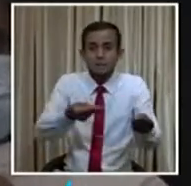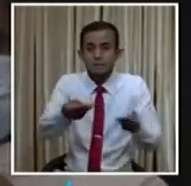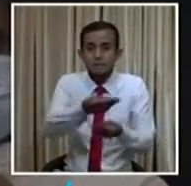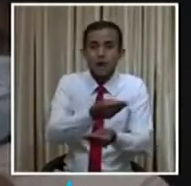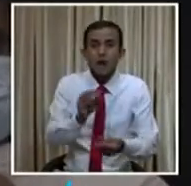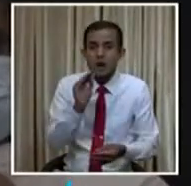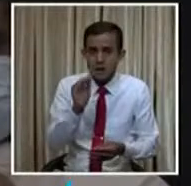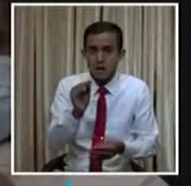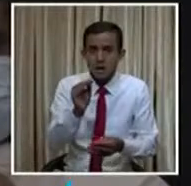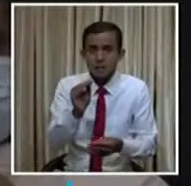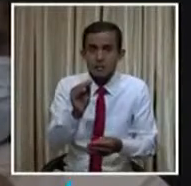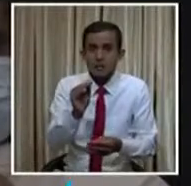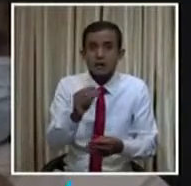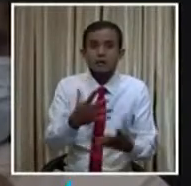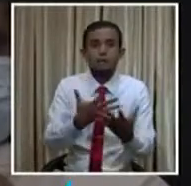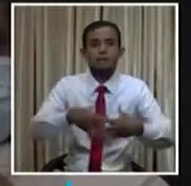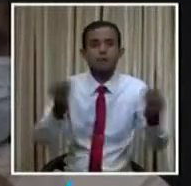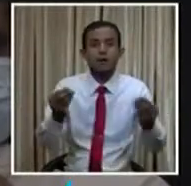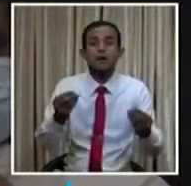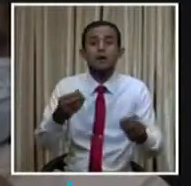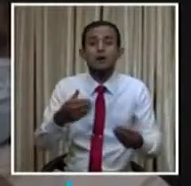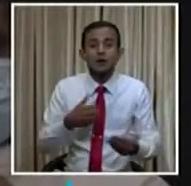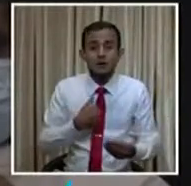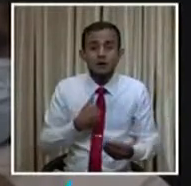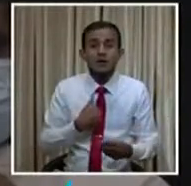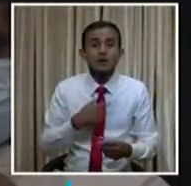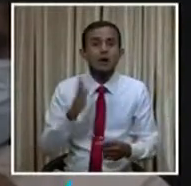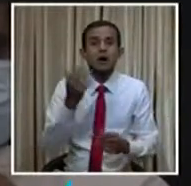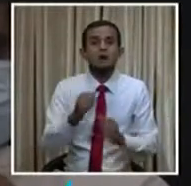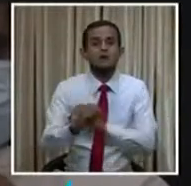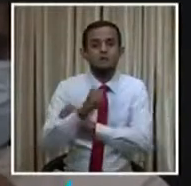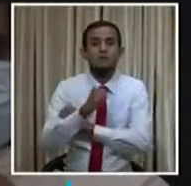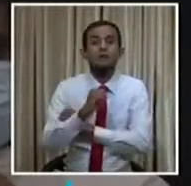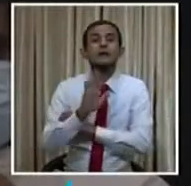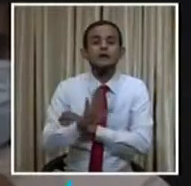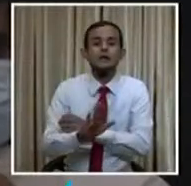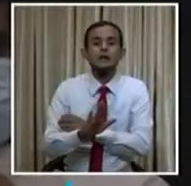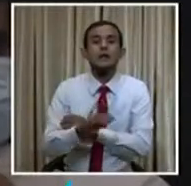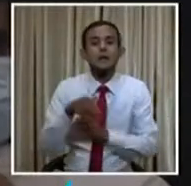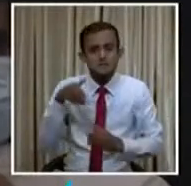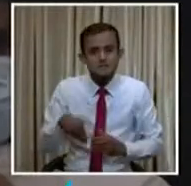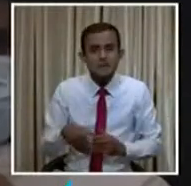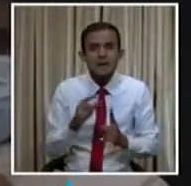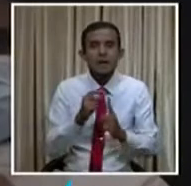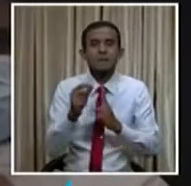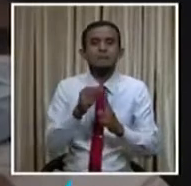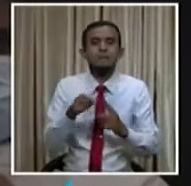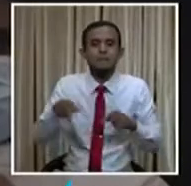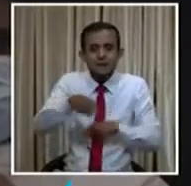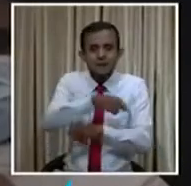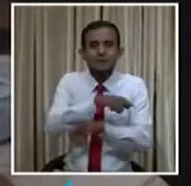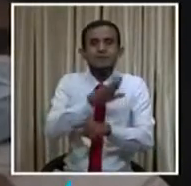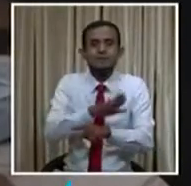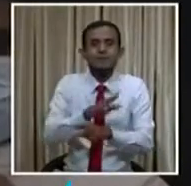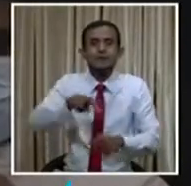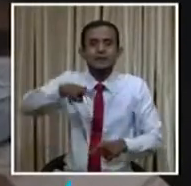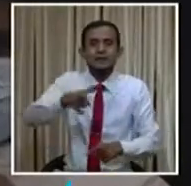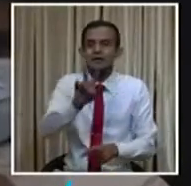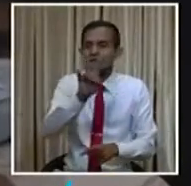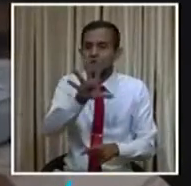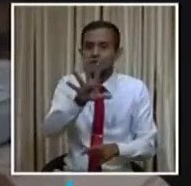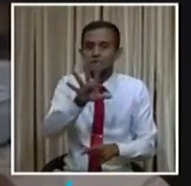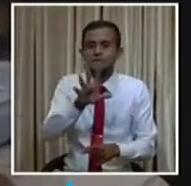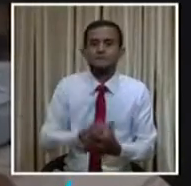නම් ඒව අවලංගු කරන්ඩ කාටද බලය තියෙන්නේ මෙන්න මේ පාර්ලිමේන්තුවේ ඉන්න 225